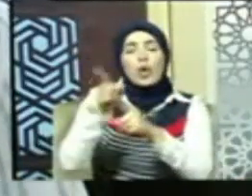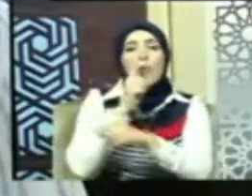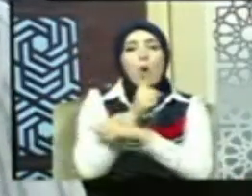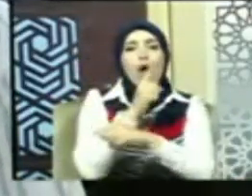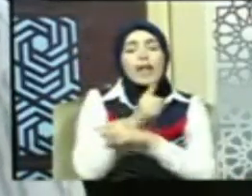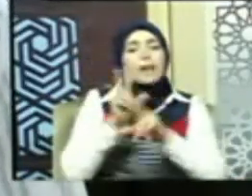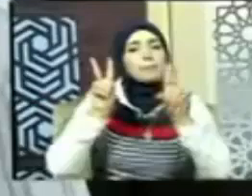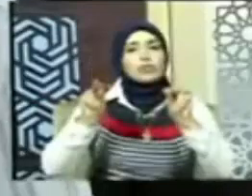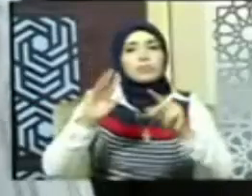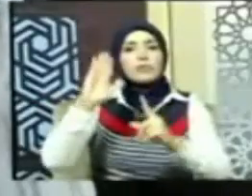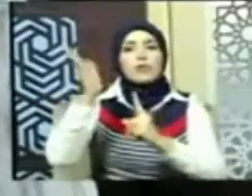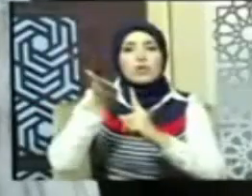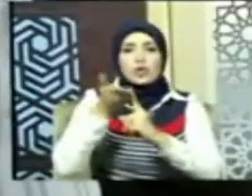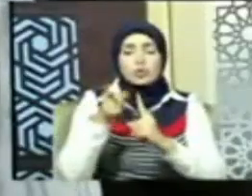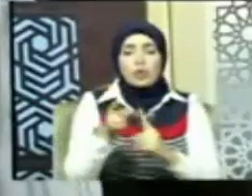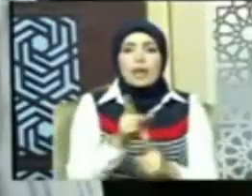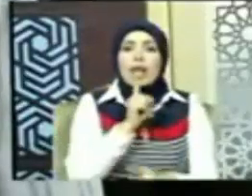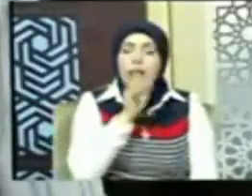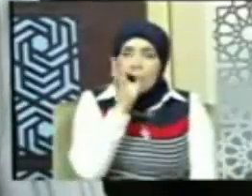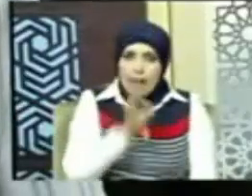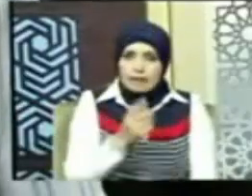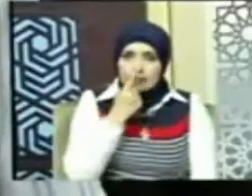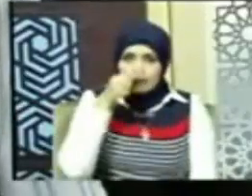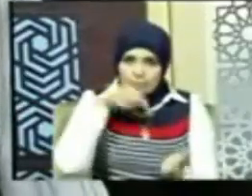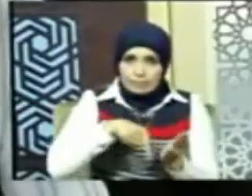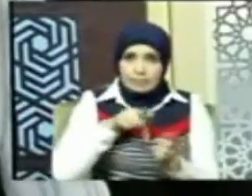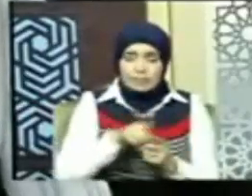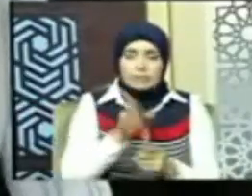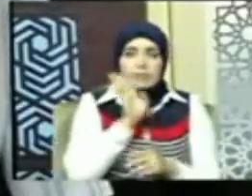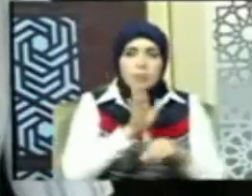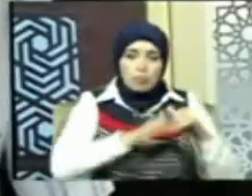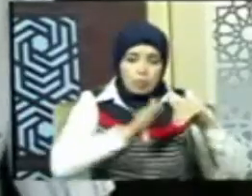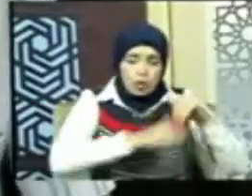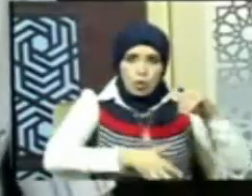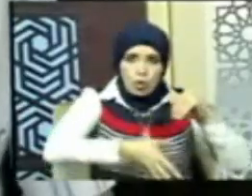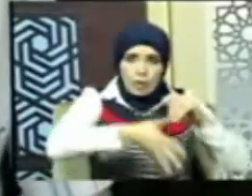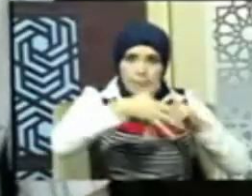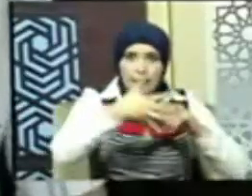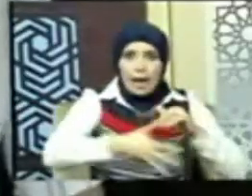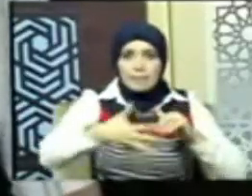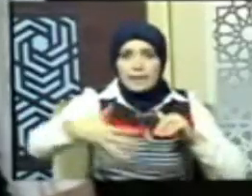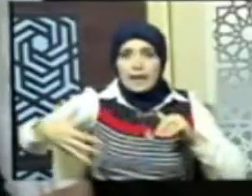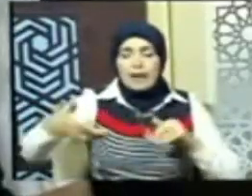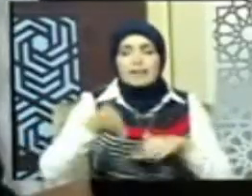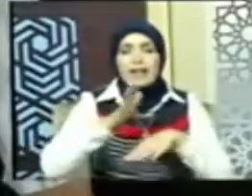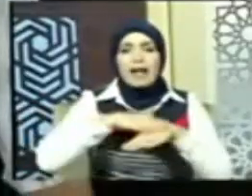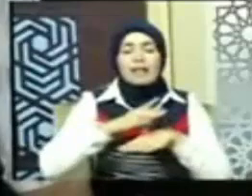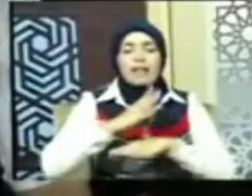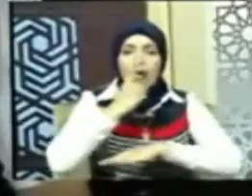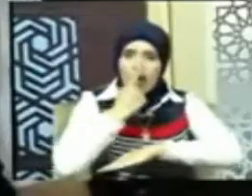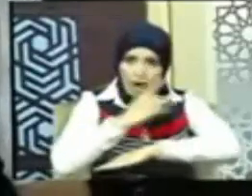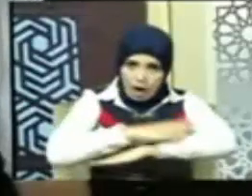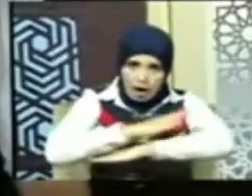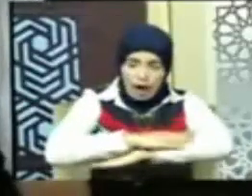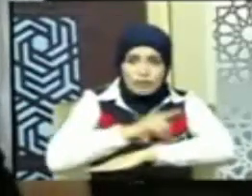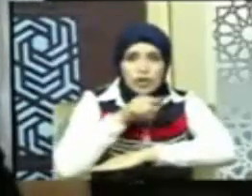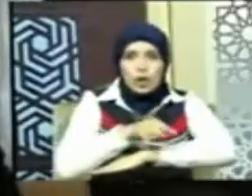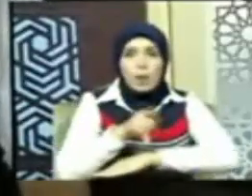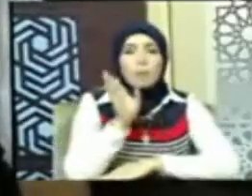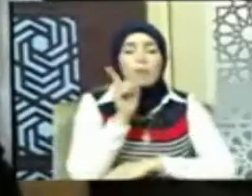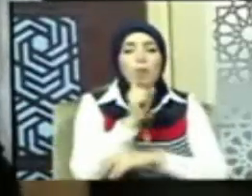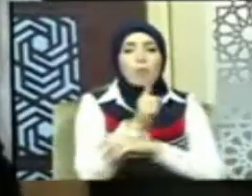نربي أبناءنا على احترام المعلم والإضاءة التعليمية، وإلا نهدم